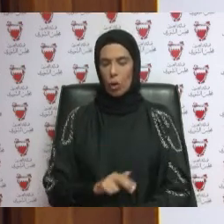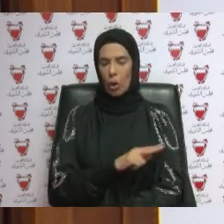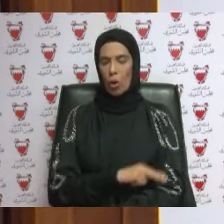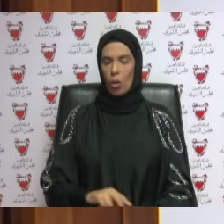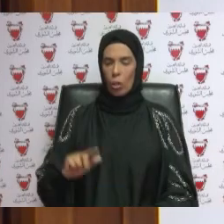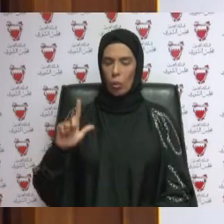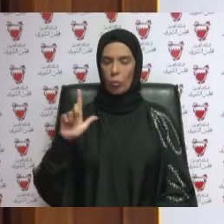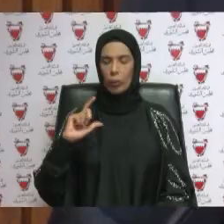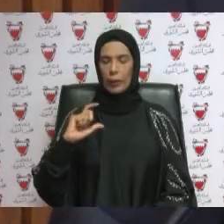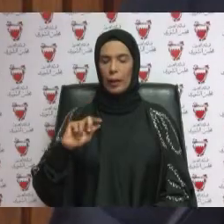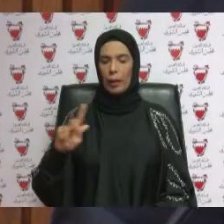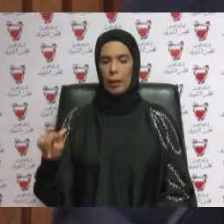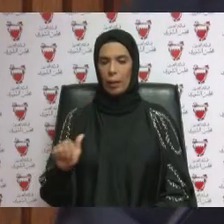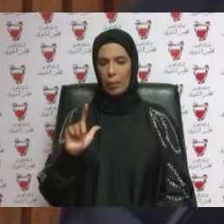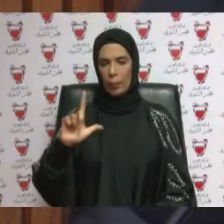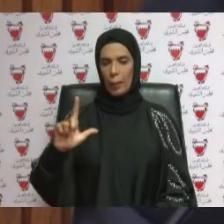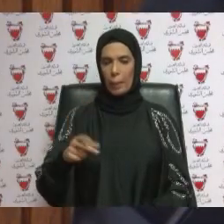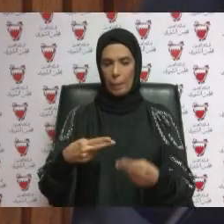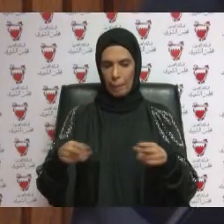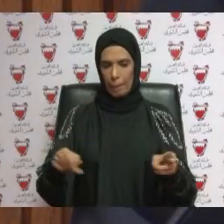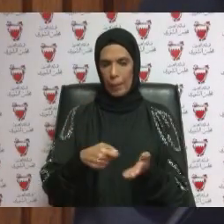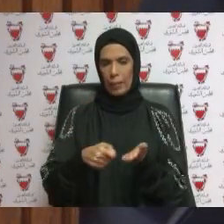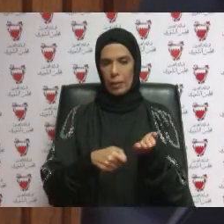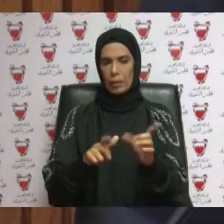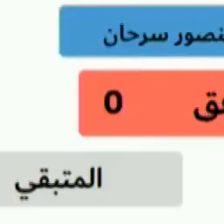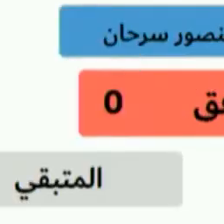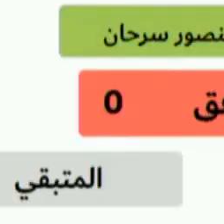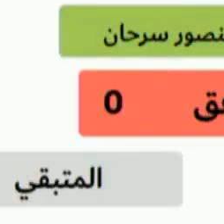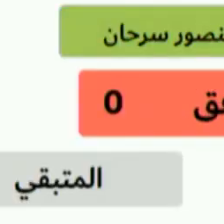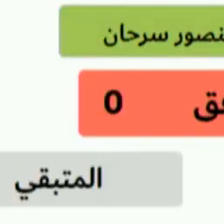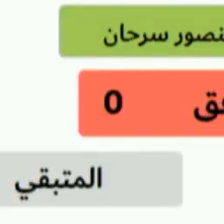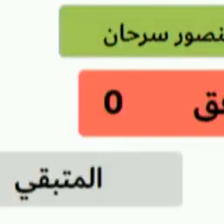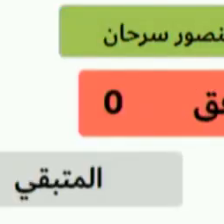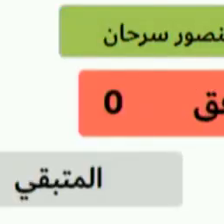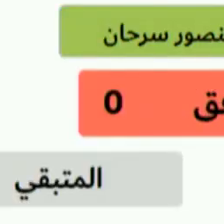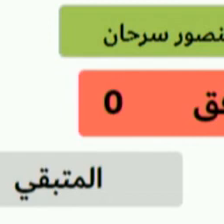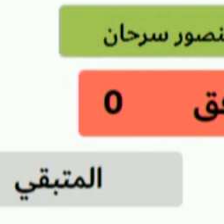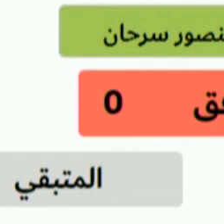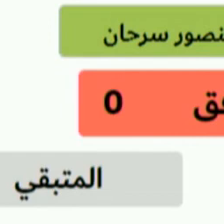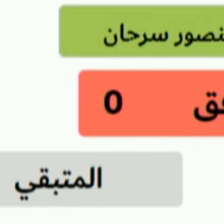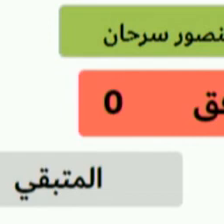دلال جاسم الزايد. شكرا. الموافقون على توصية اللجنة؟